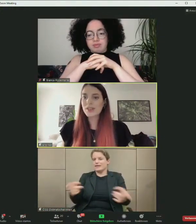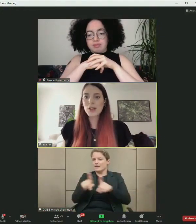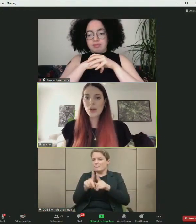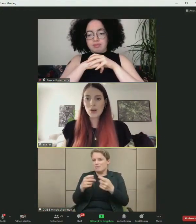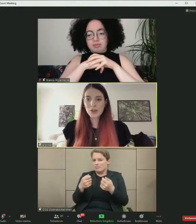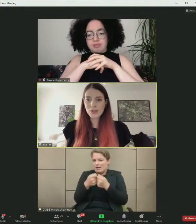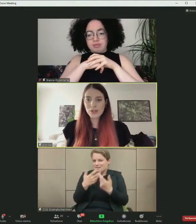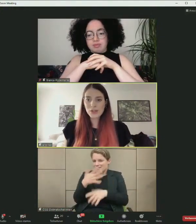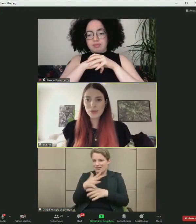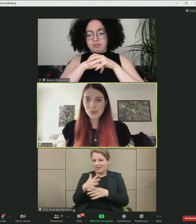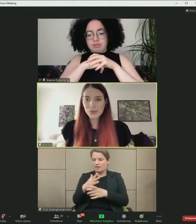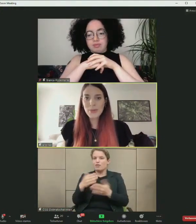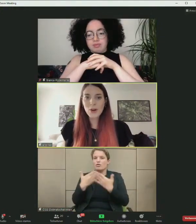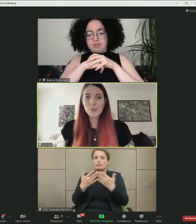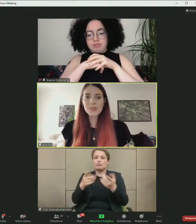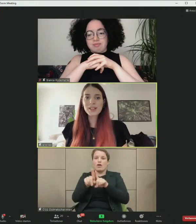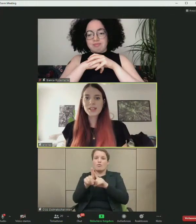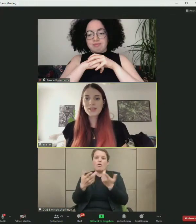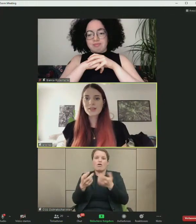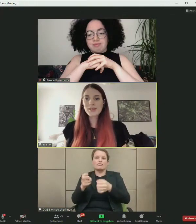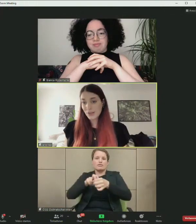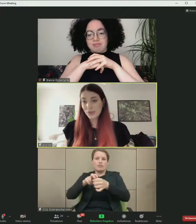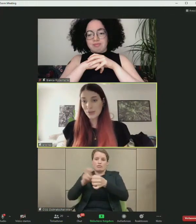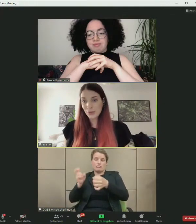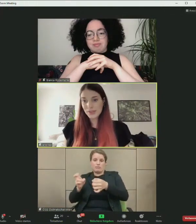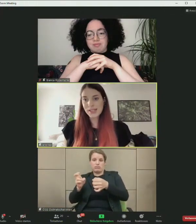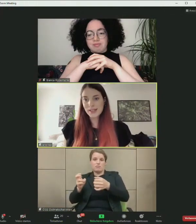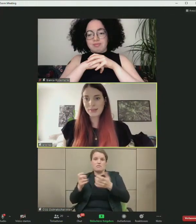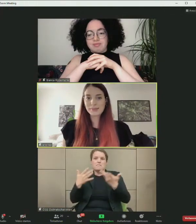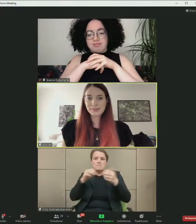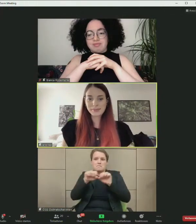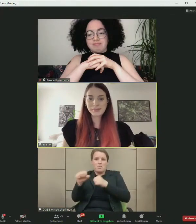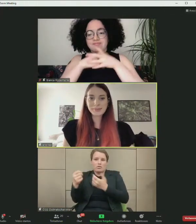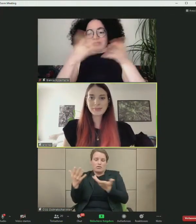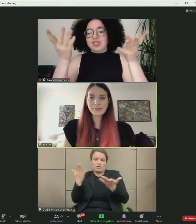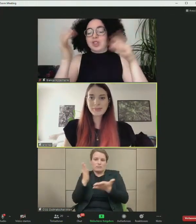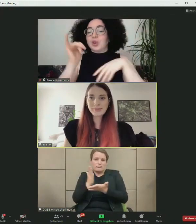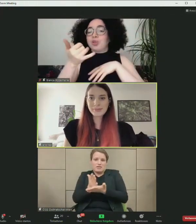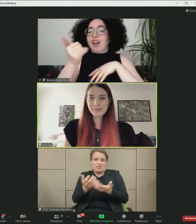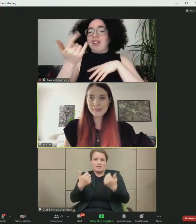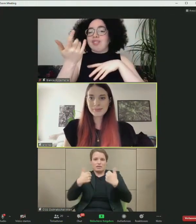normal und das gehört auch dazu und da braucht man sich nicht unter Druck setzen.